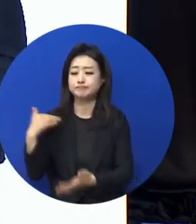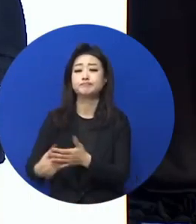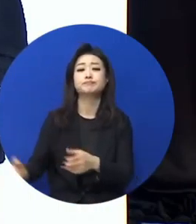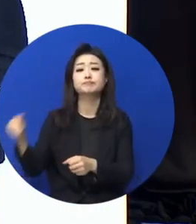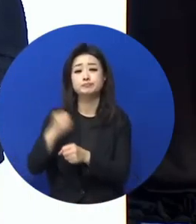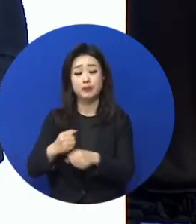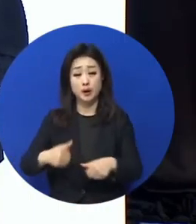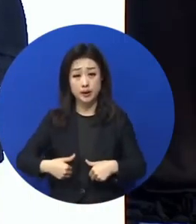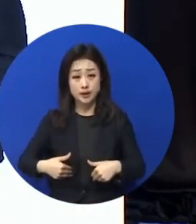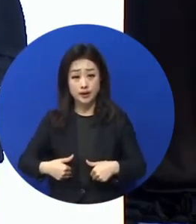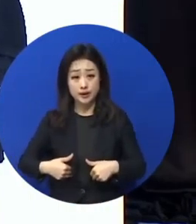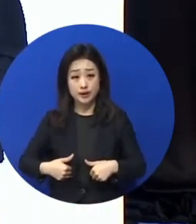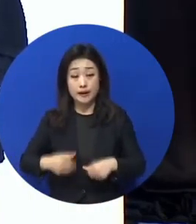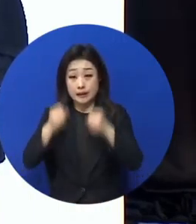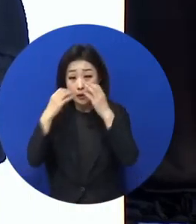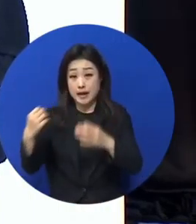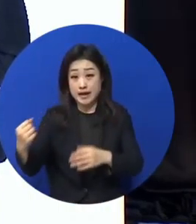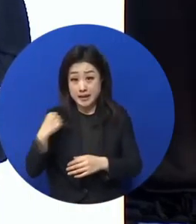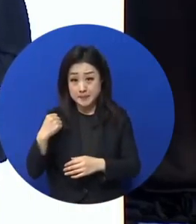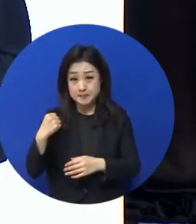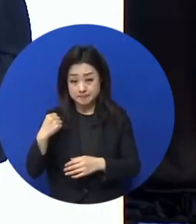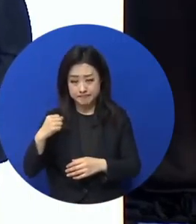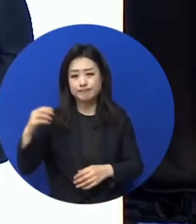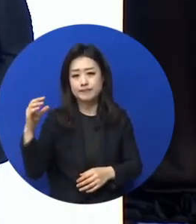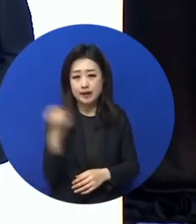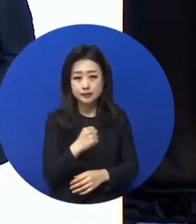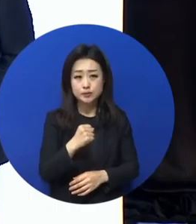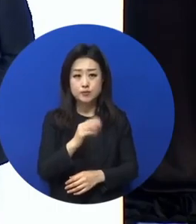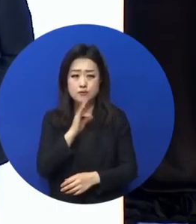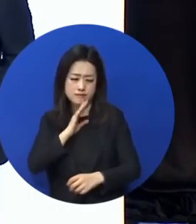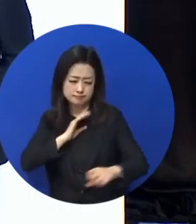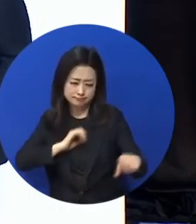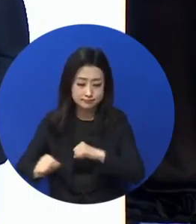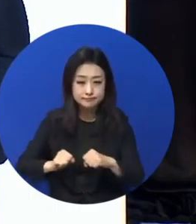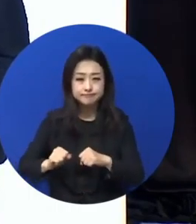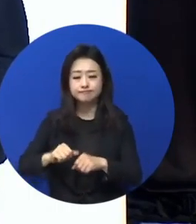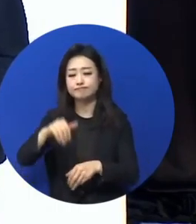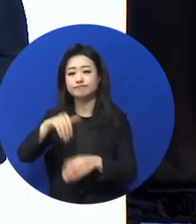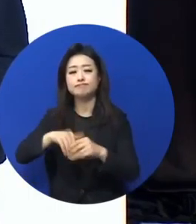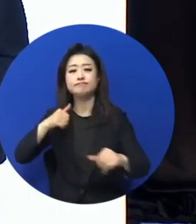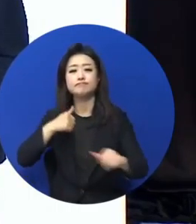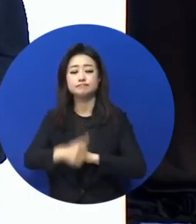합니다. 새로운 힘을 밀어올려 역동적인 선거를 해야 합니다.